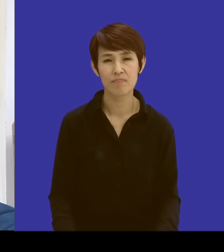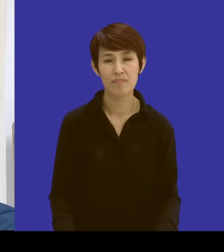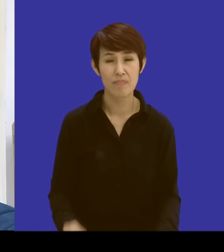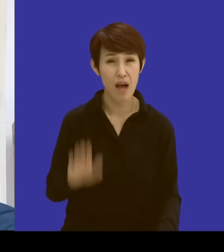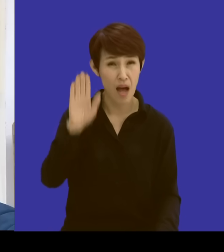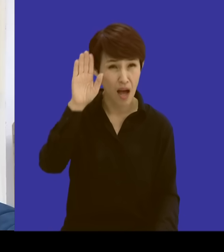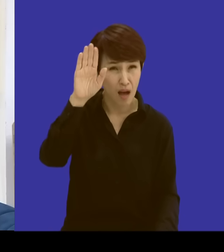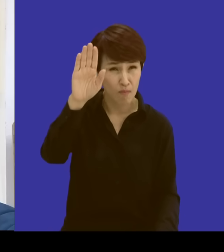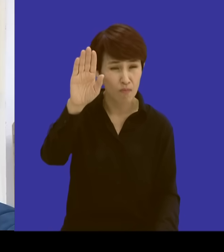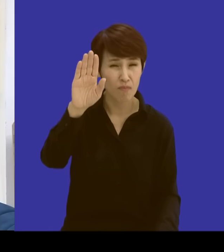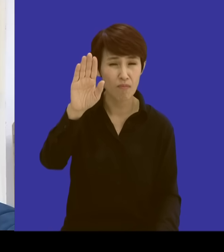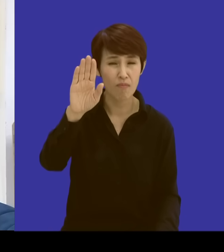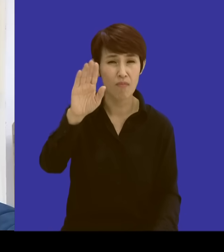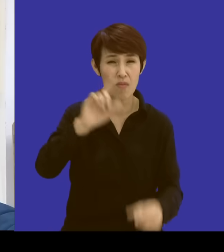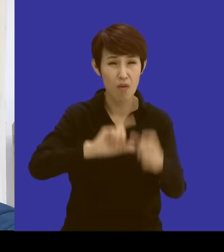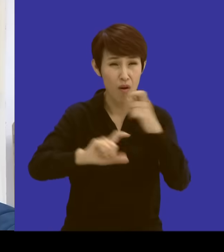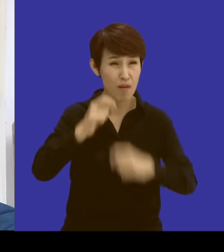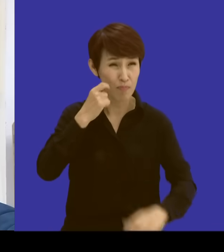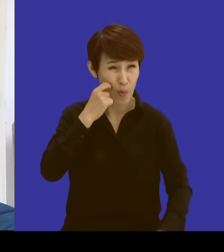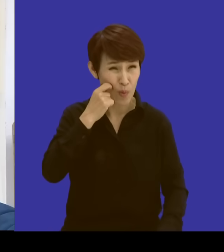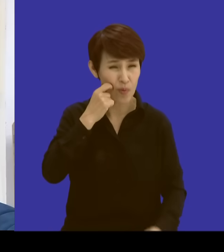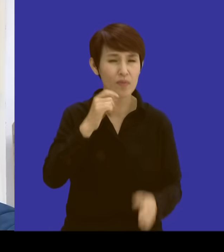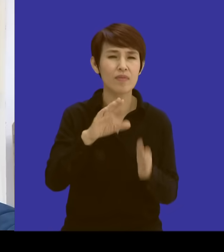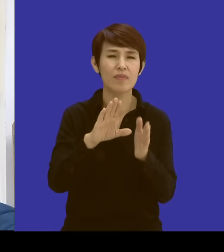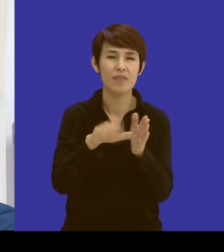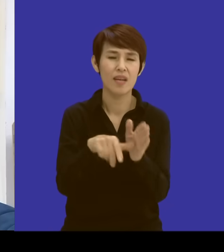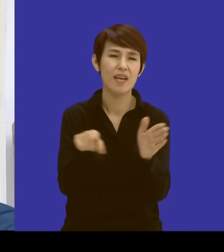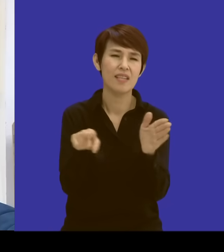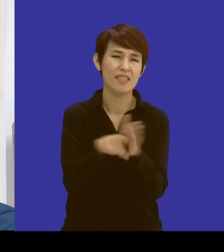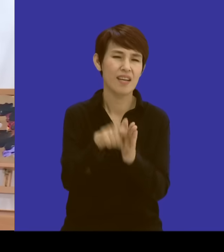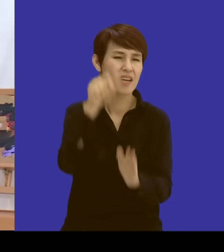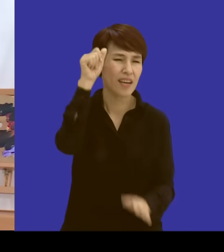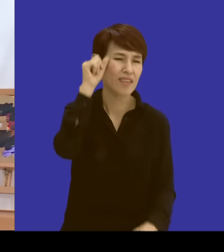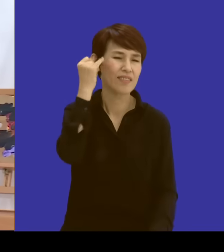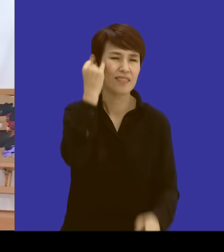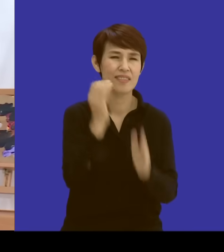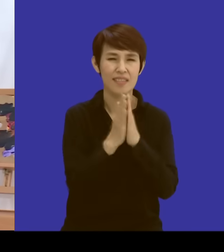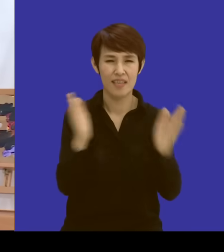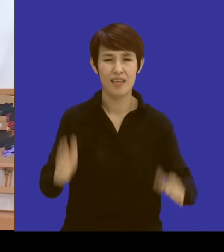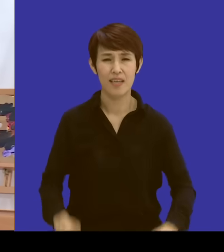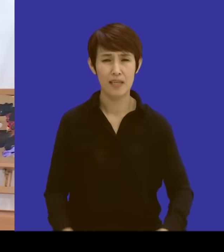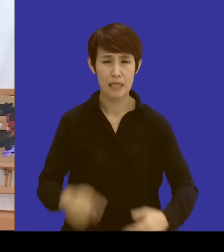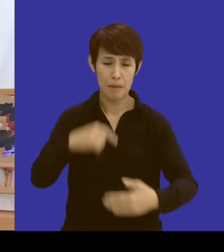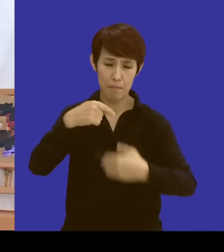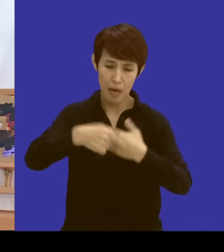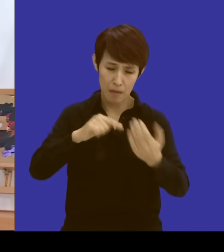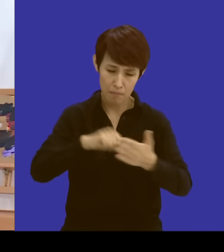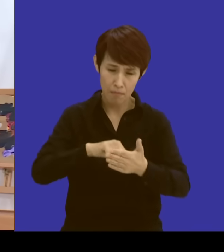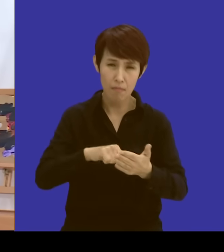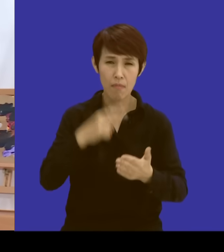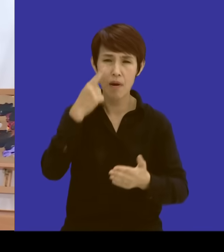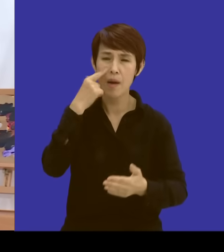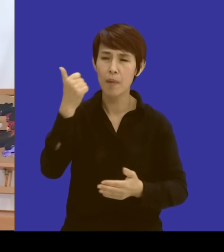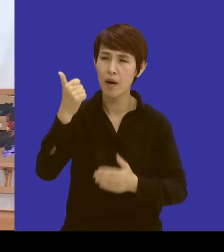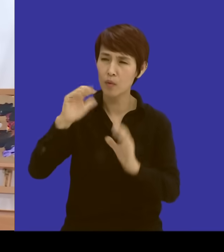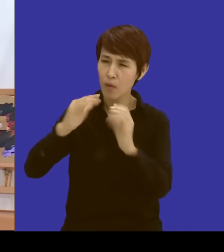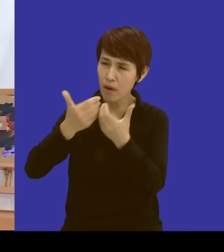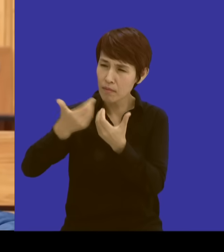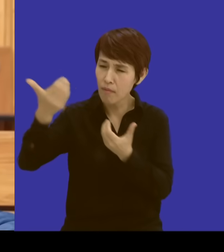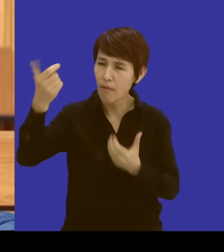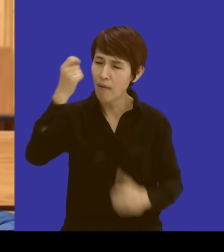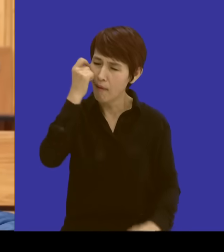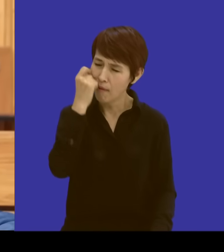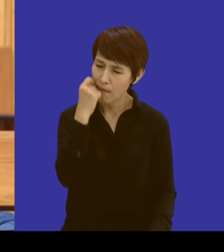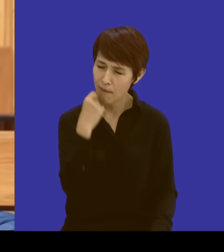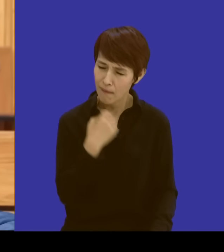살 수 없을 때 아마 신앙 사춘기가 오지 않았나. 사실 제 마음은 아직 그 아버지 돌아가신 우는 그 자리에